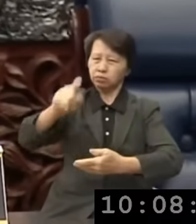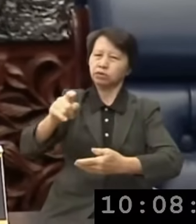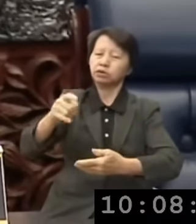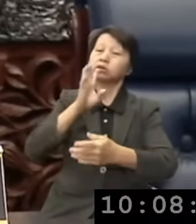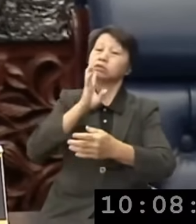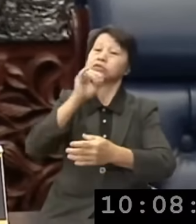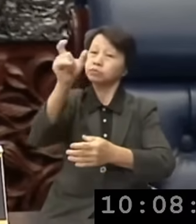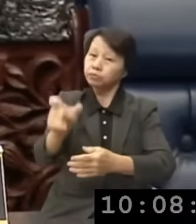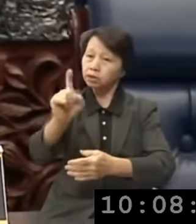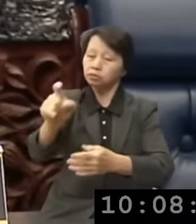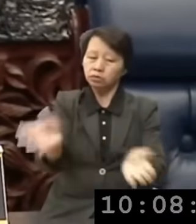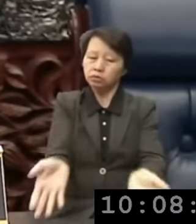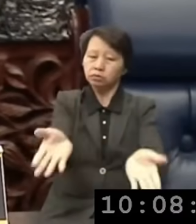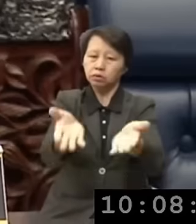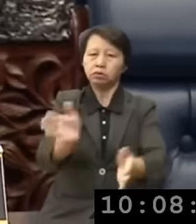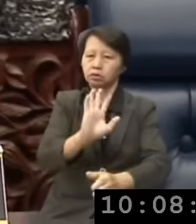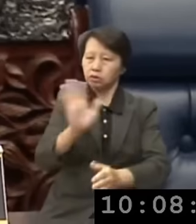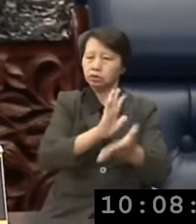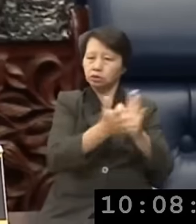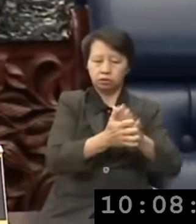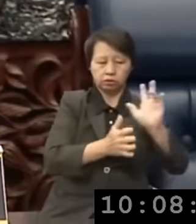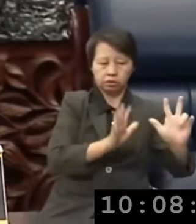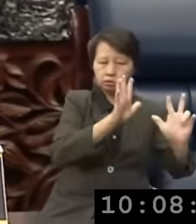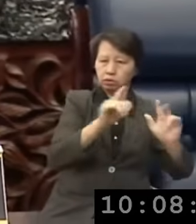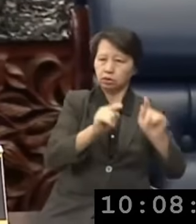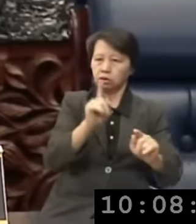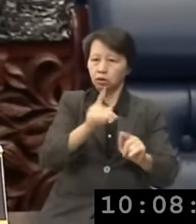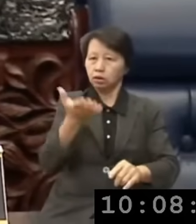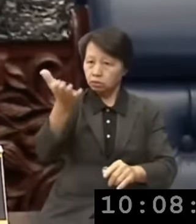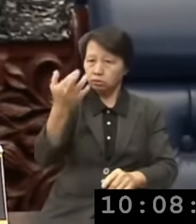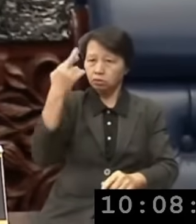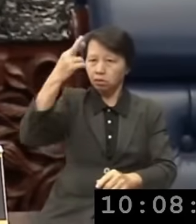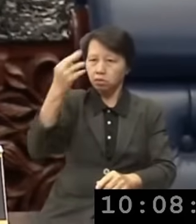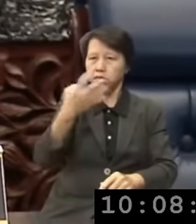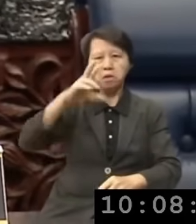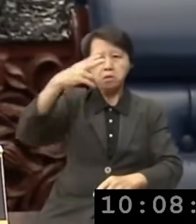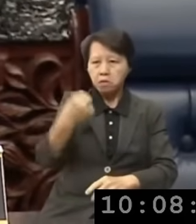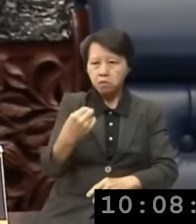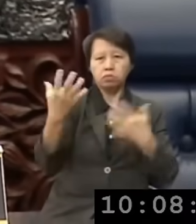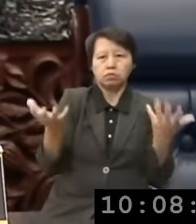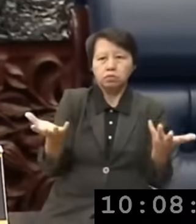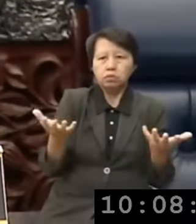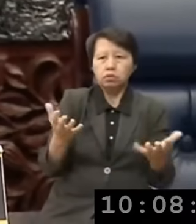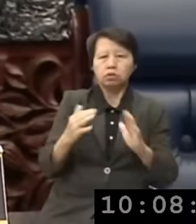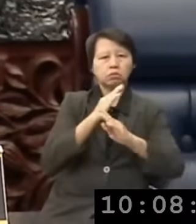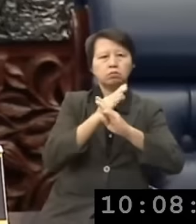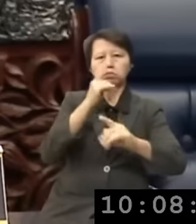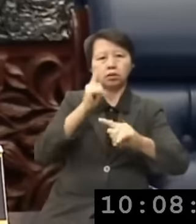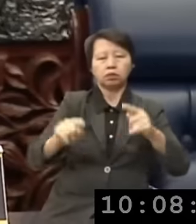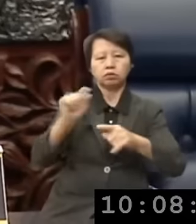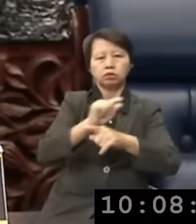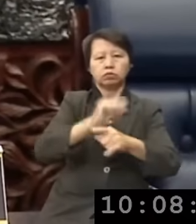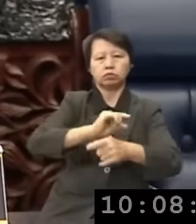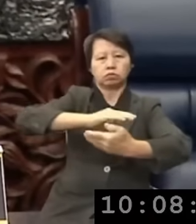dan tidak menjadikan perkara 351 memandang speaker sebagai alasan untuk menghalang ahli parlimen dia menggunakan peranti Saya